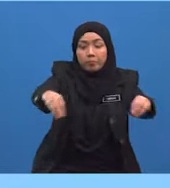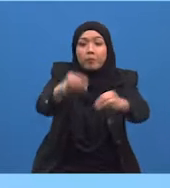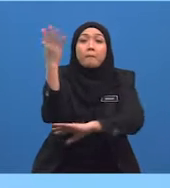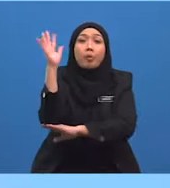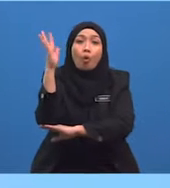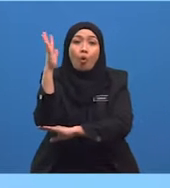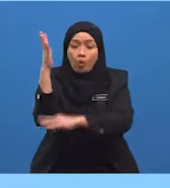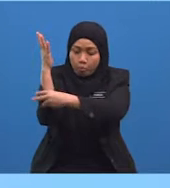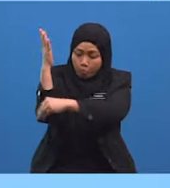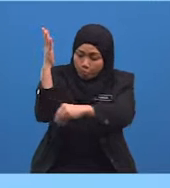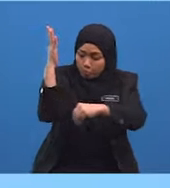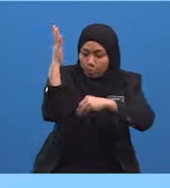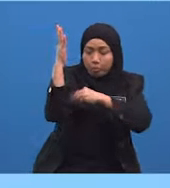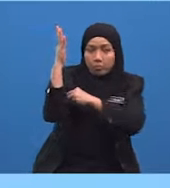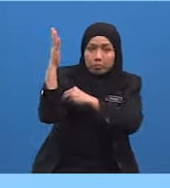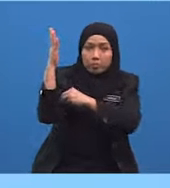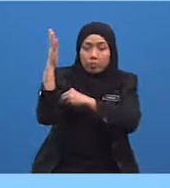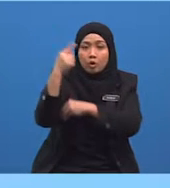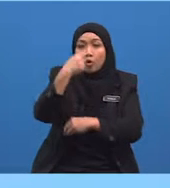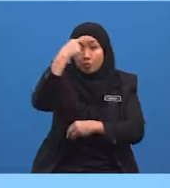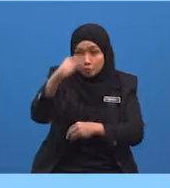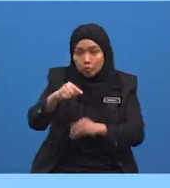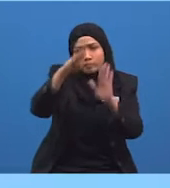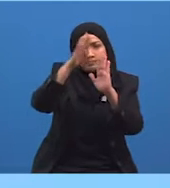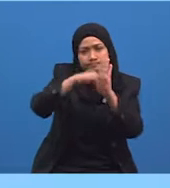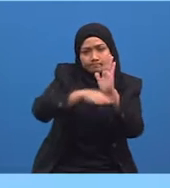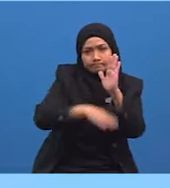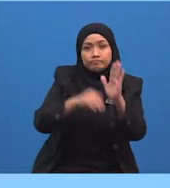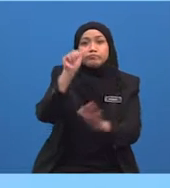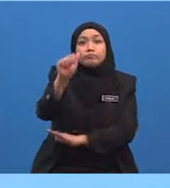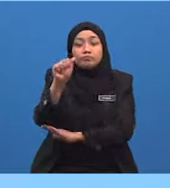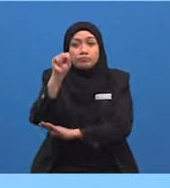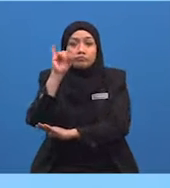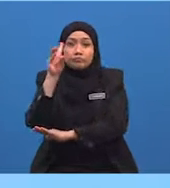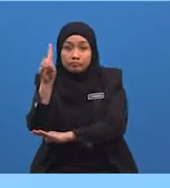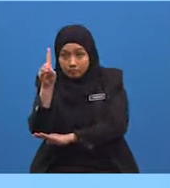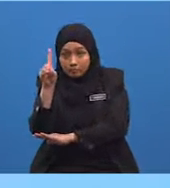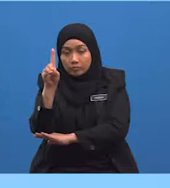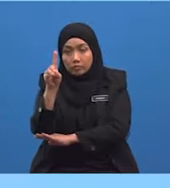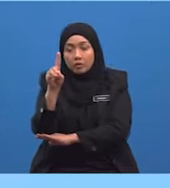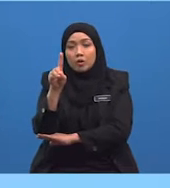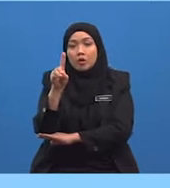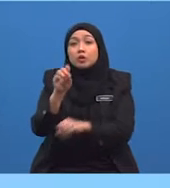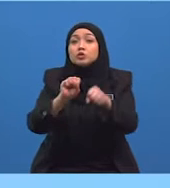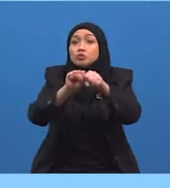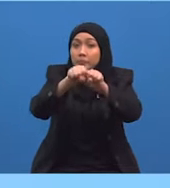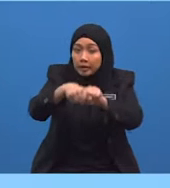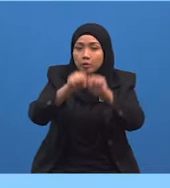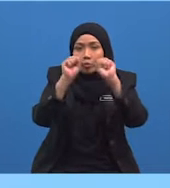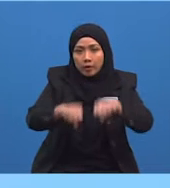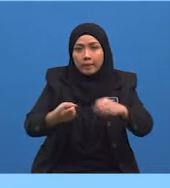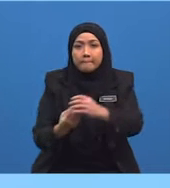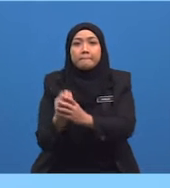yang berasid untuk mengurangkan keasidannya supaya tanaman tumbuh subur.